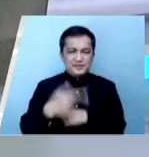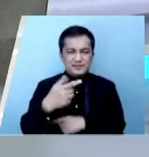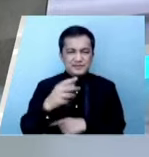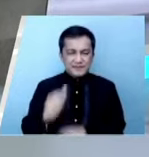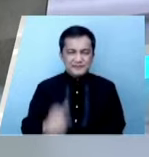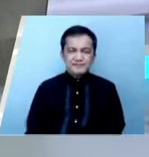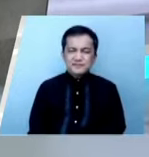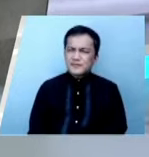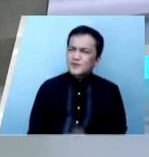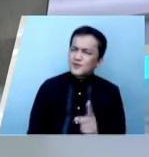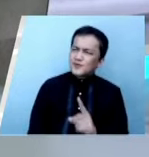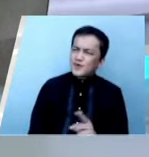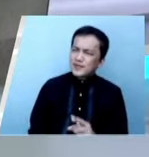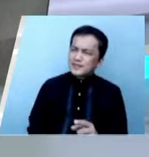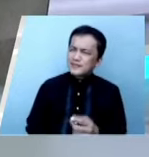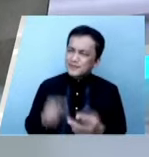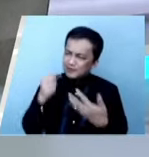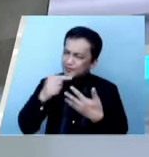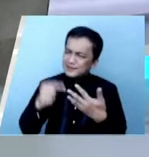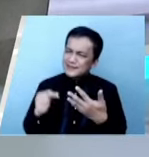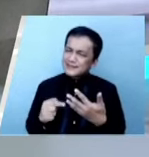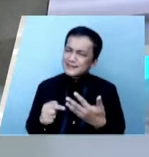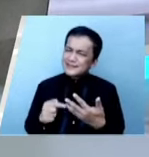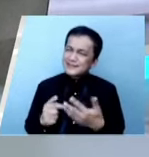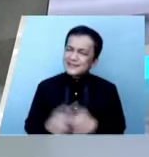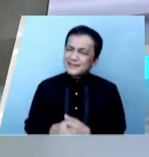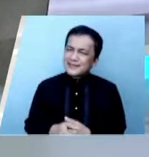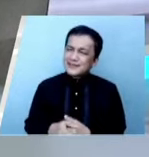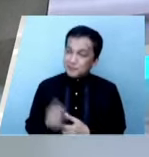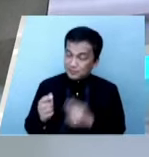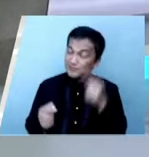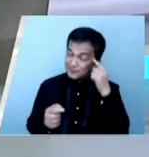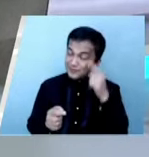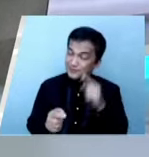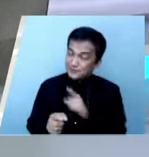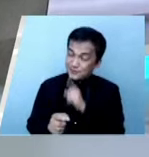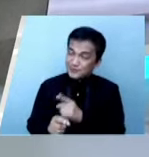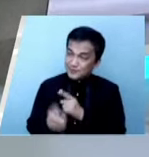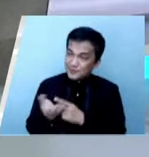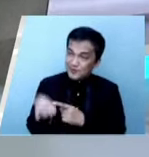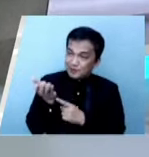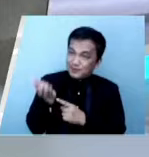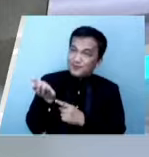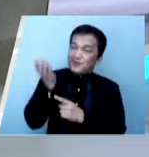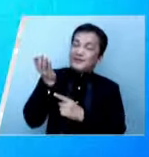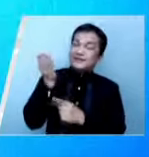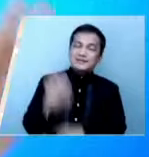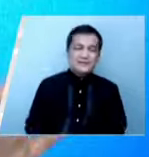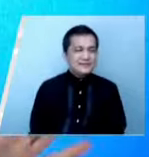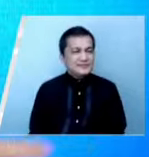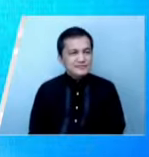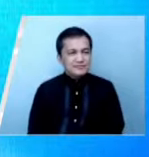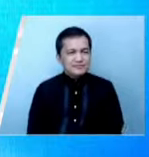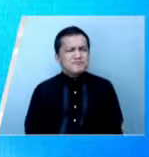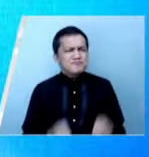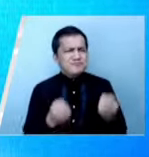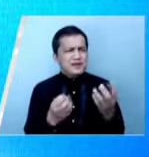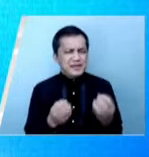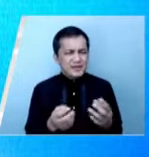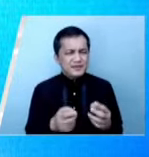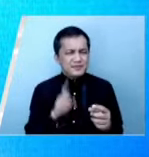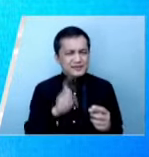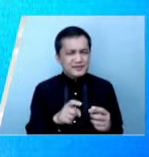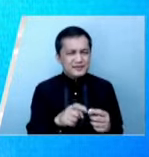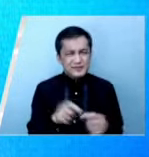dapat naming abangan? I'm sure there's gonna be something bongga, bonggang-bongga tomorrow. Maraming dapat abangan. Konting spoiler.